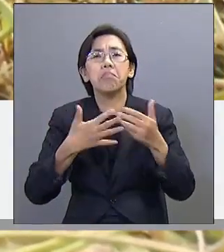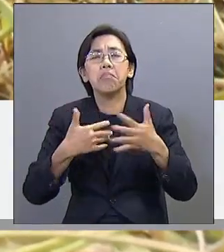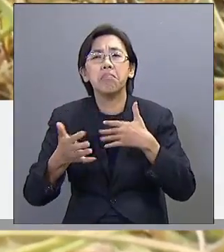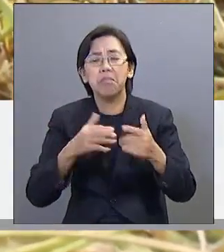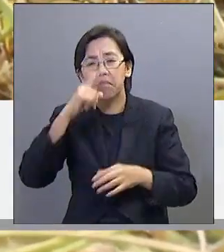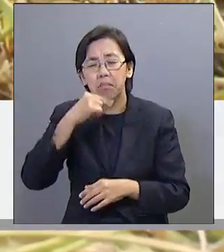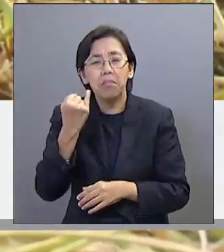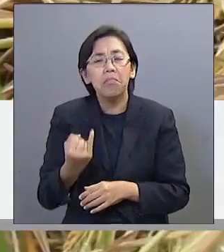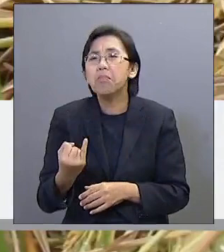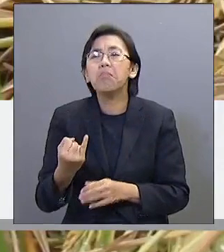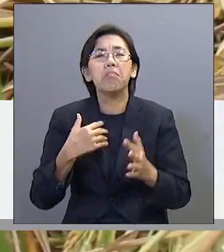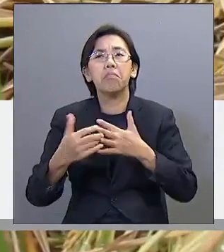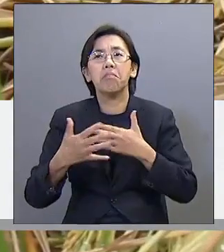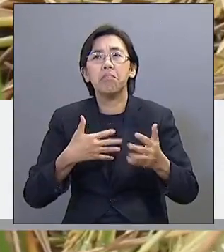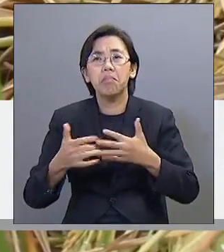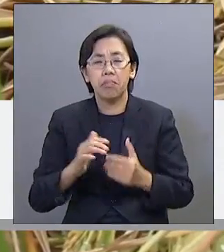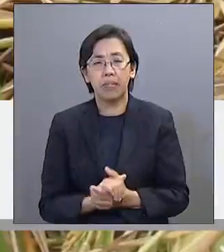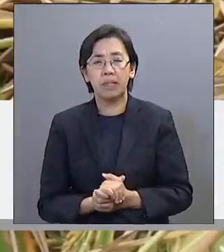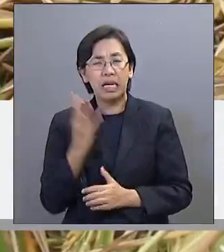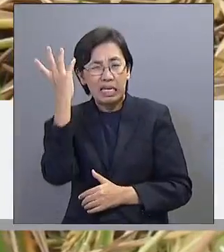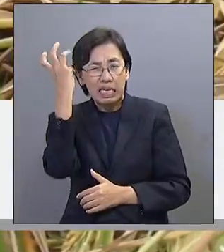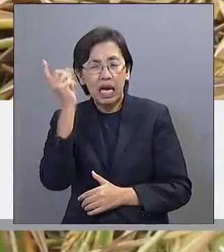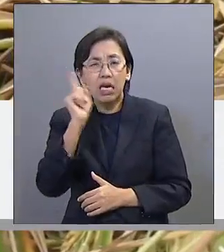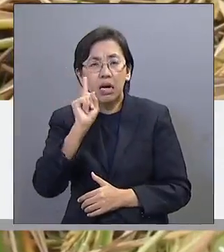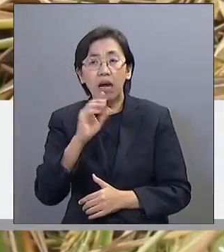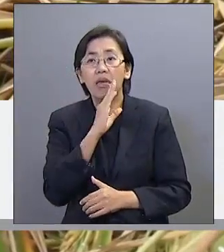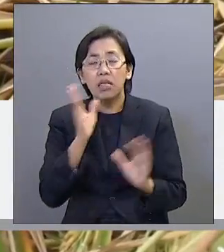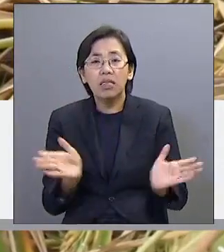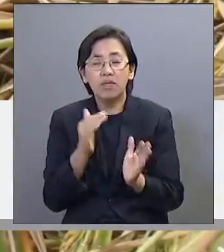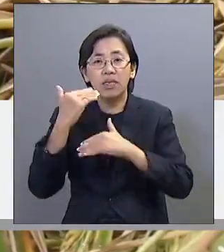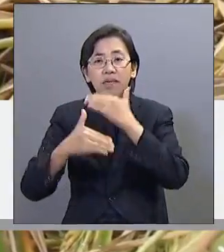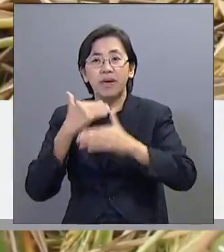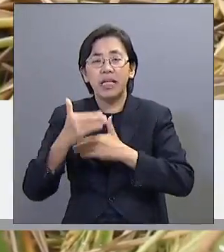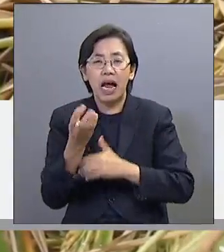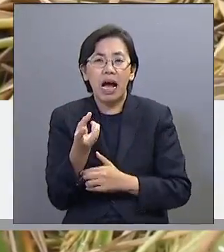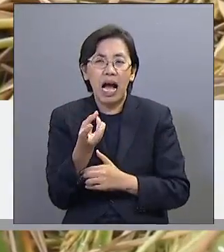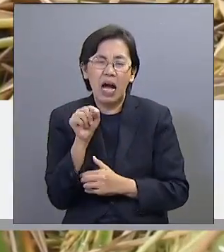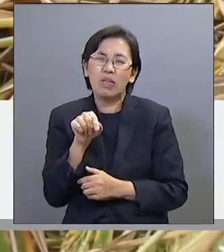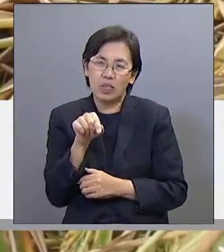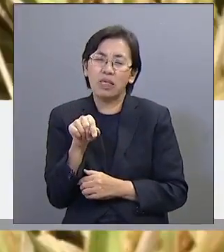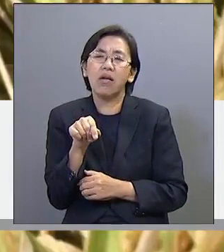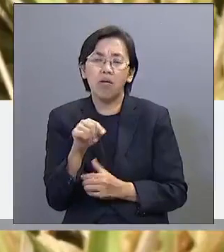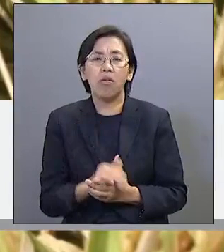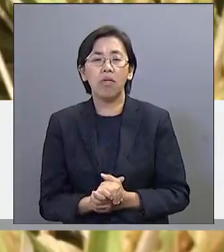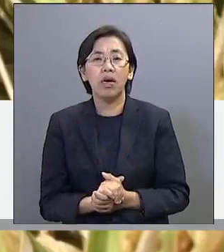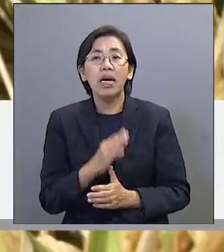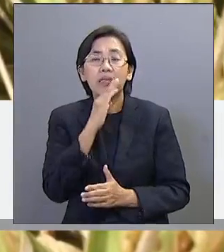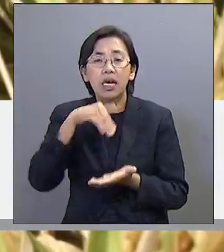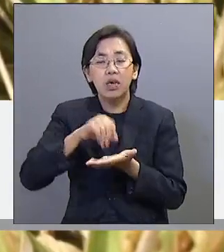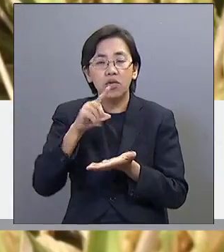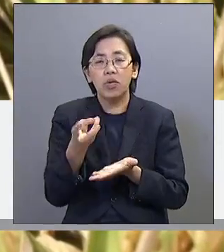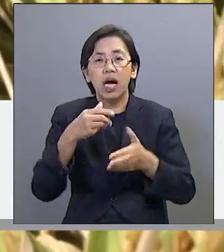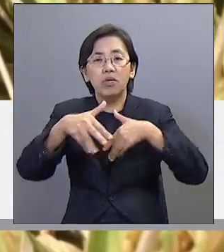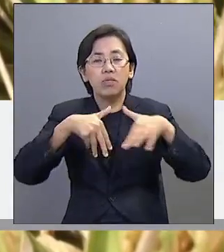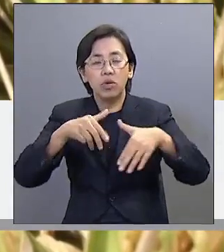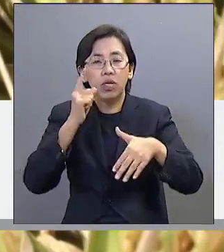ไทยแพ้กัมพูชาค่ะโดยเครียดเรื่องการส่งเสริมการพัฒนาสายพันธุ์ข้าวมากกว่าโดยมองว่าศูนย์ข้าวชุมชน